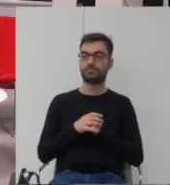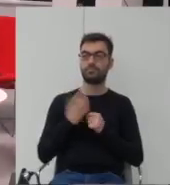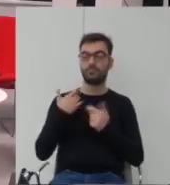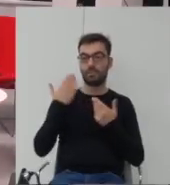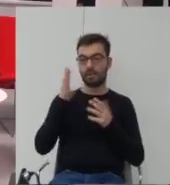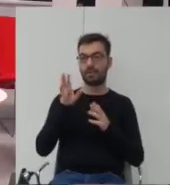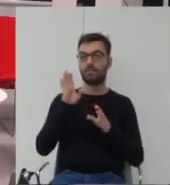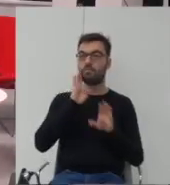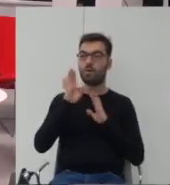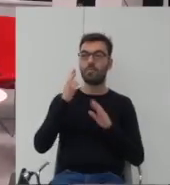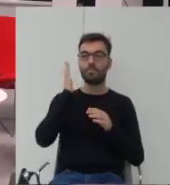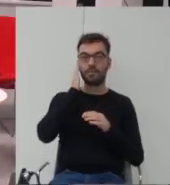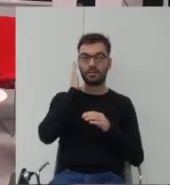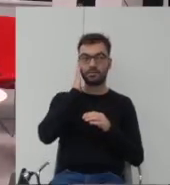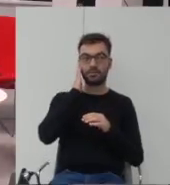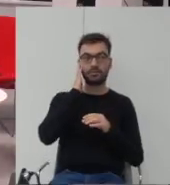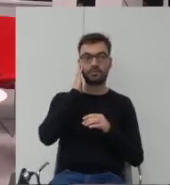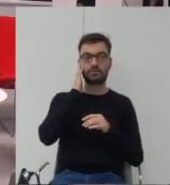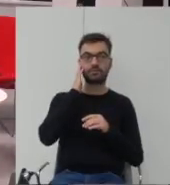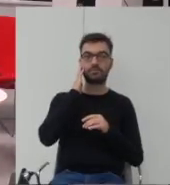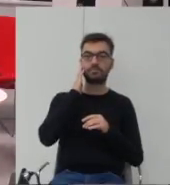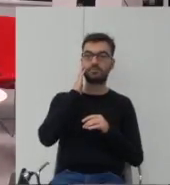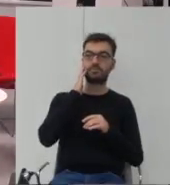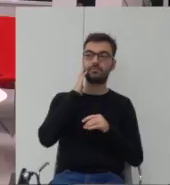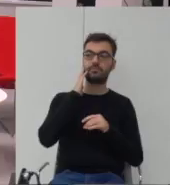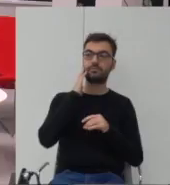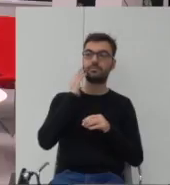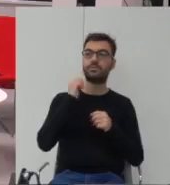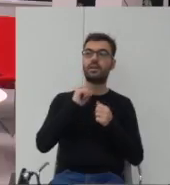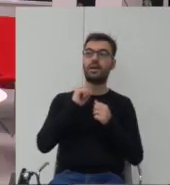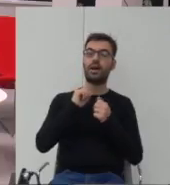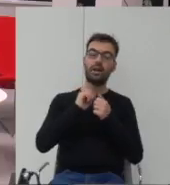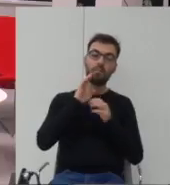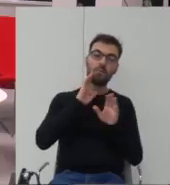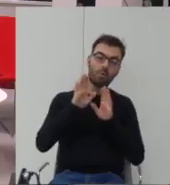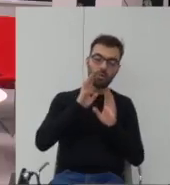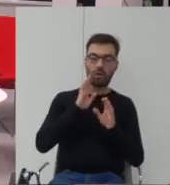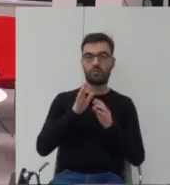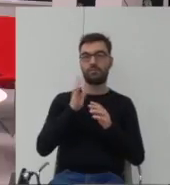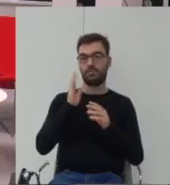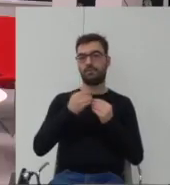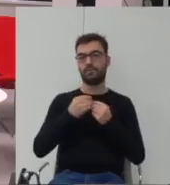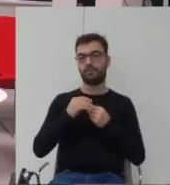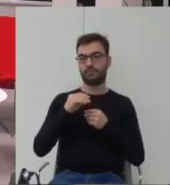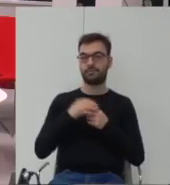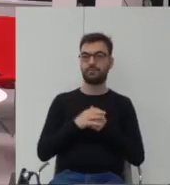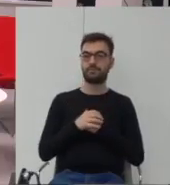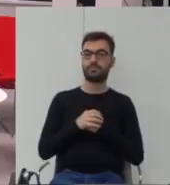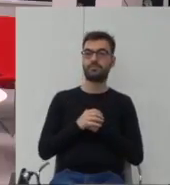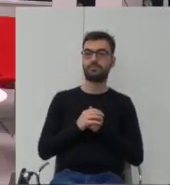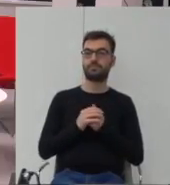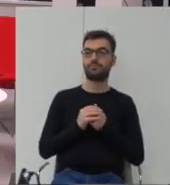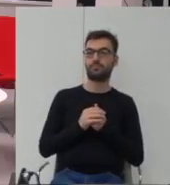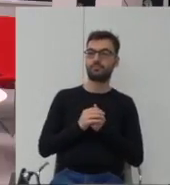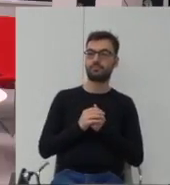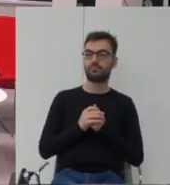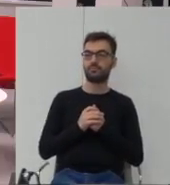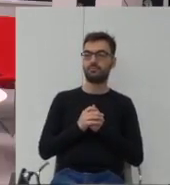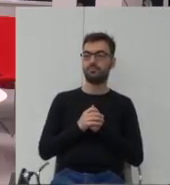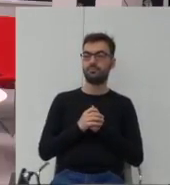olbrzymią nadzieję, że takich mieszkań albo przynajmniej dążących do tego typu standardów będzie więcej.